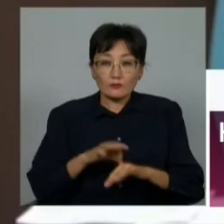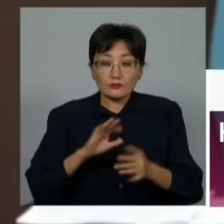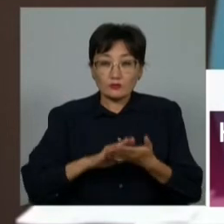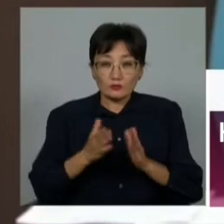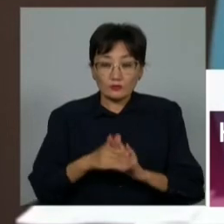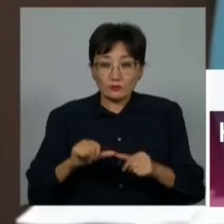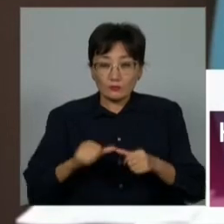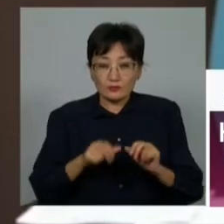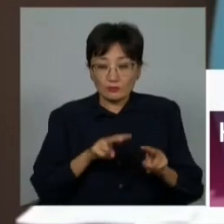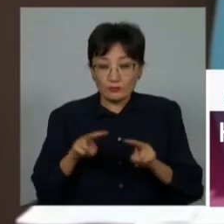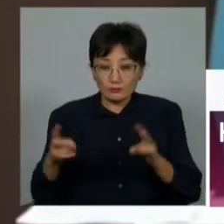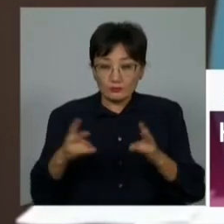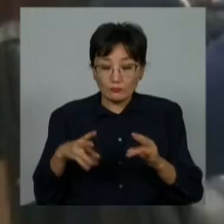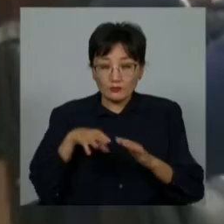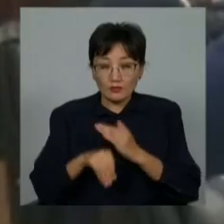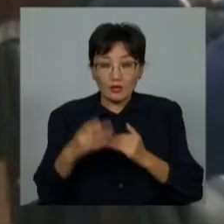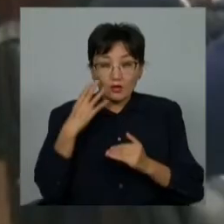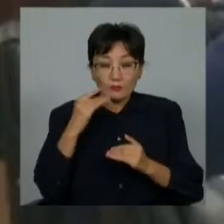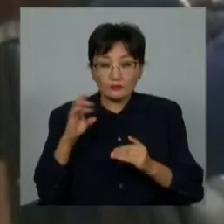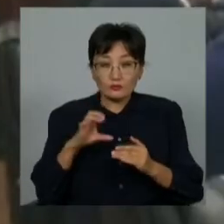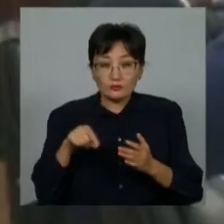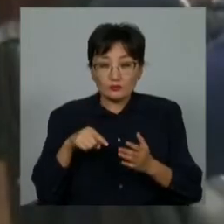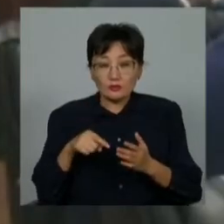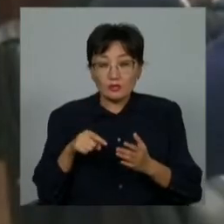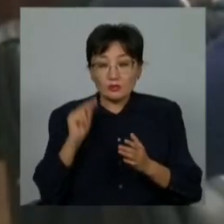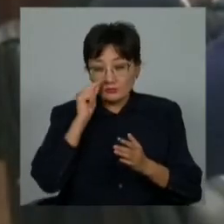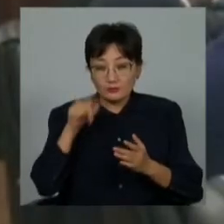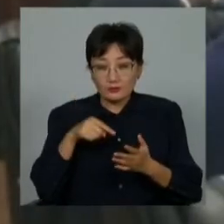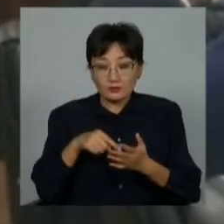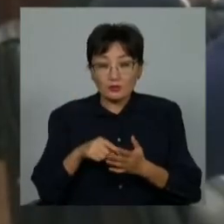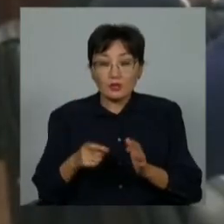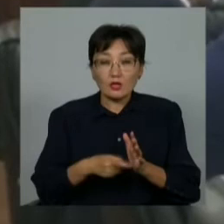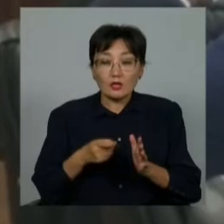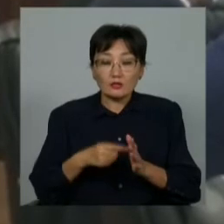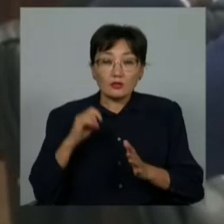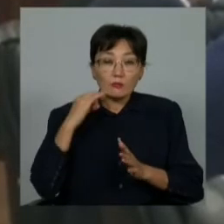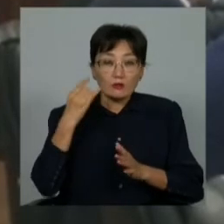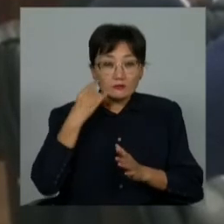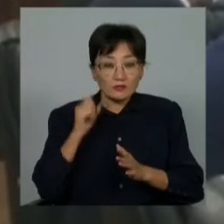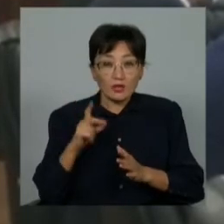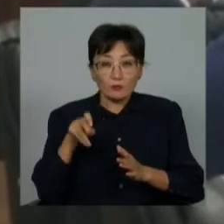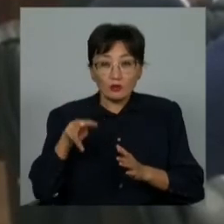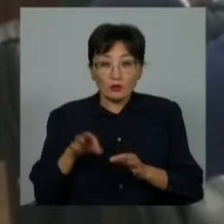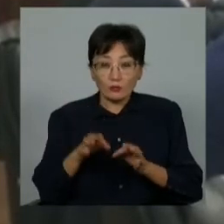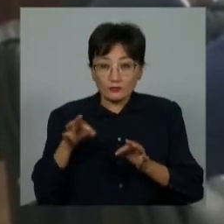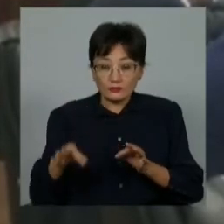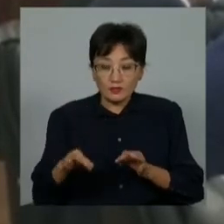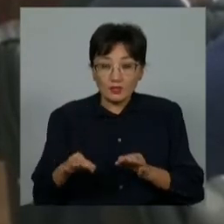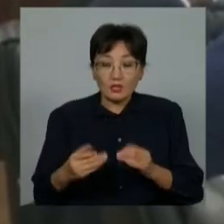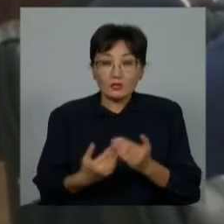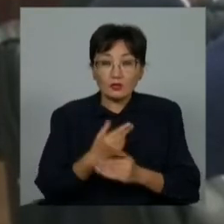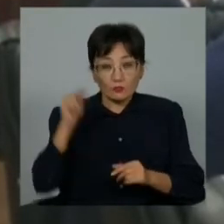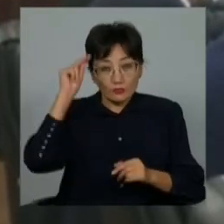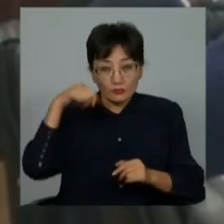ұдайы бақылауда ұстау қажет, әсіресе Алматы, Нұр-Сұлтан, Шымкент қалаларында, Қарағанды, Павлодар, Ақмола облыстарында. Жаңа оқу